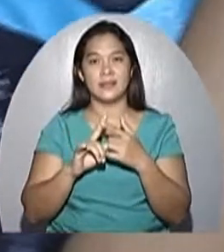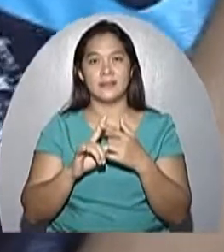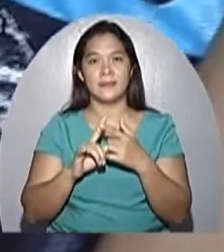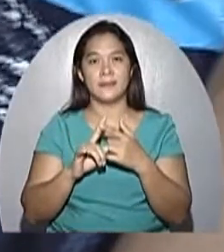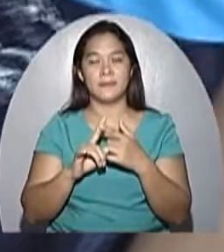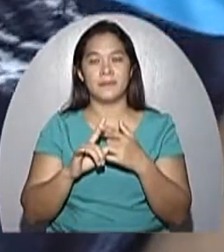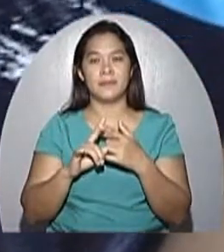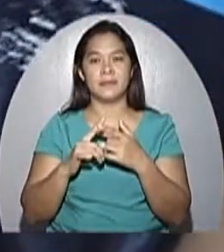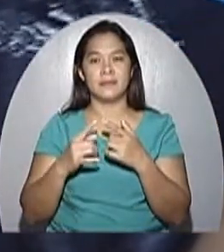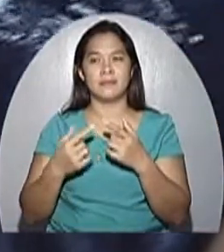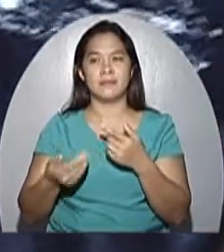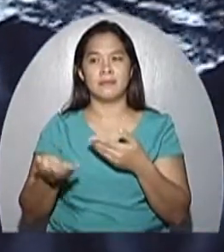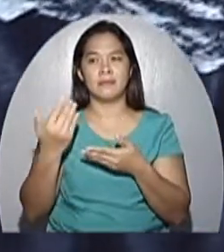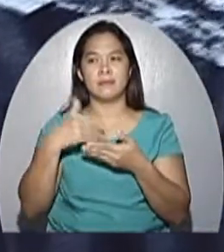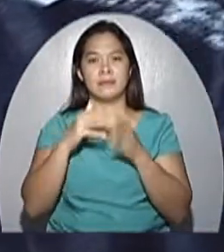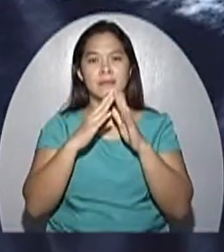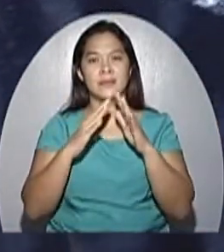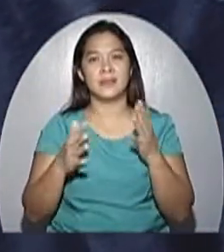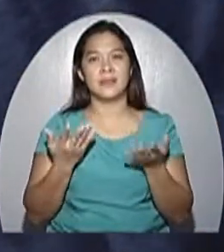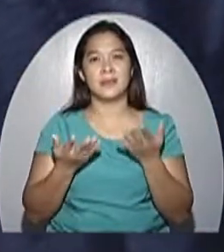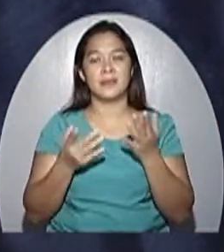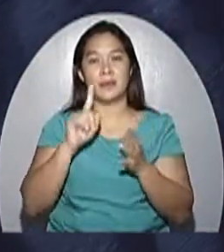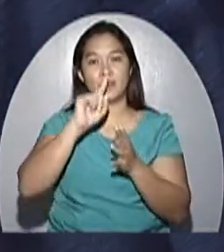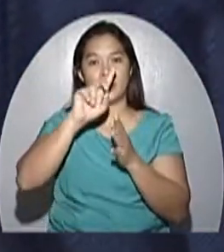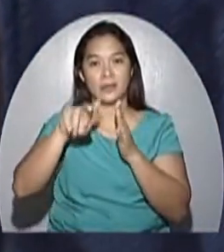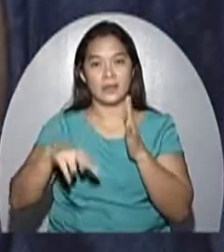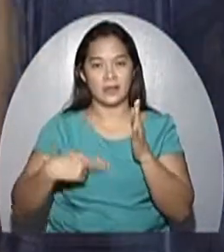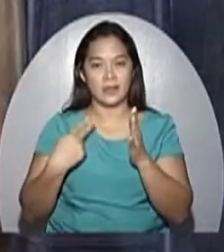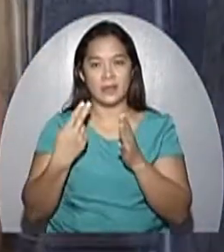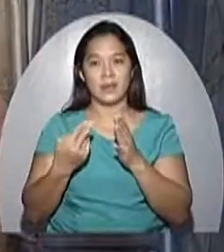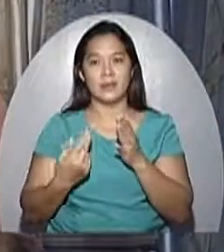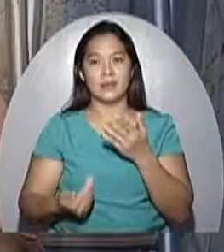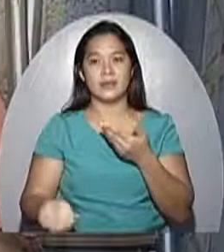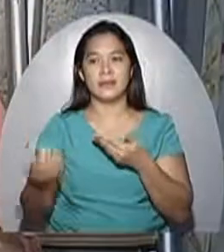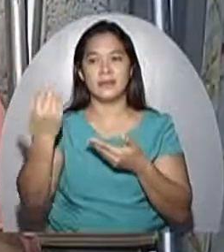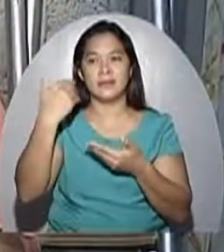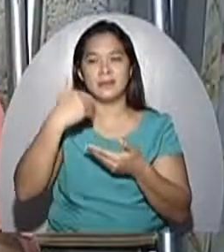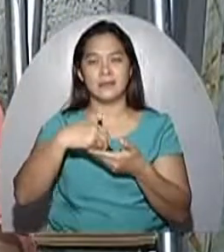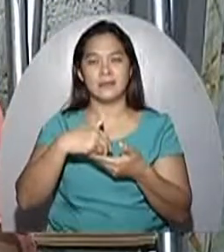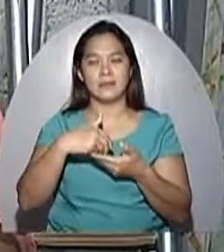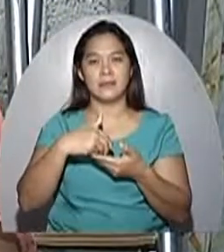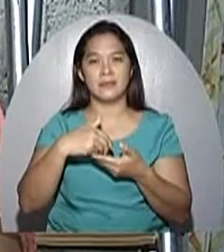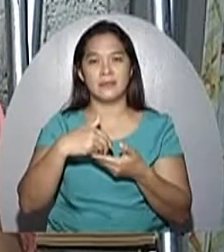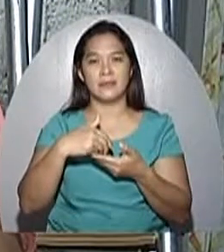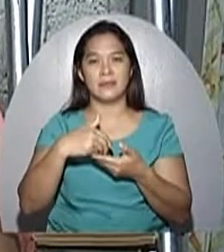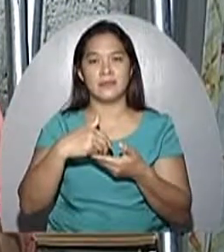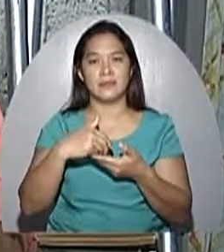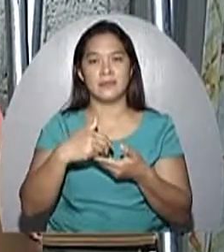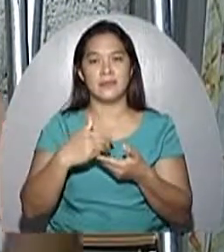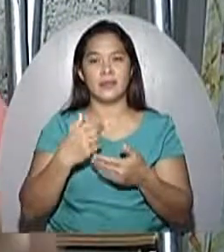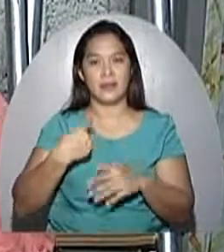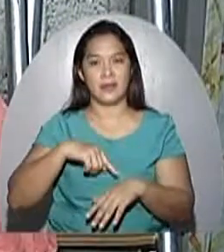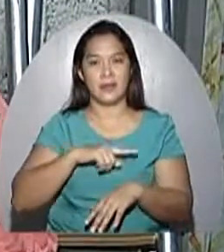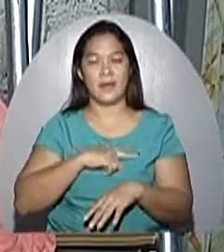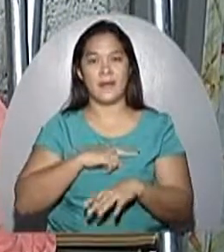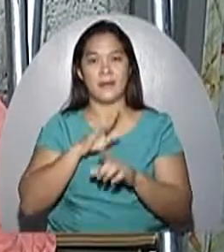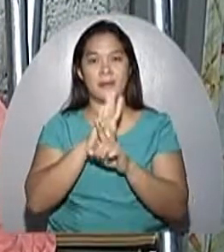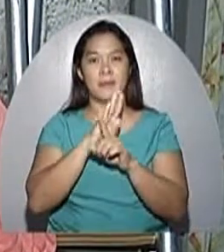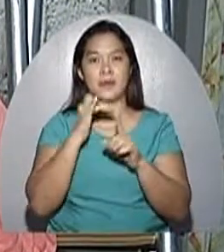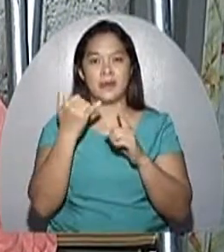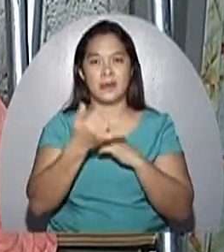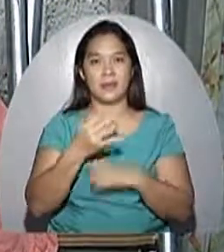nung nandun ako sa bahay, mga siguro isang oras na po, may dumating na yung ano namin,